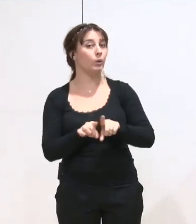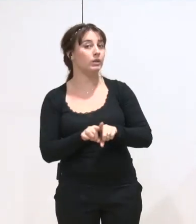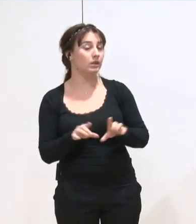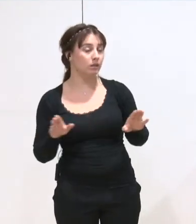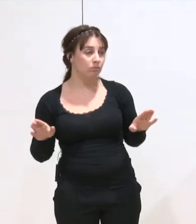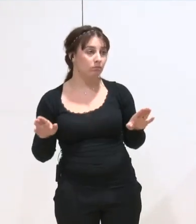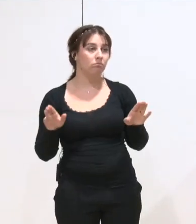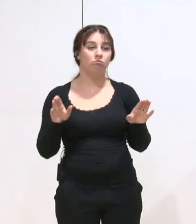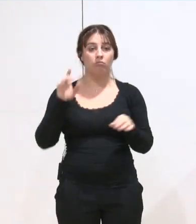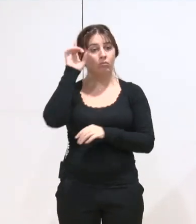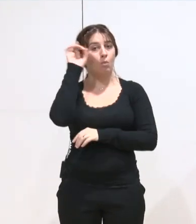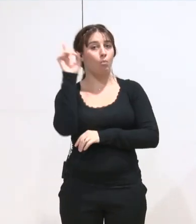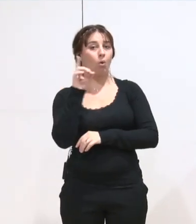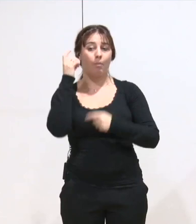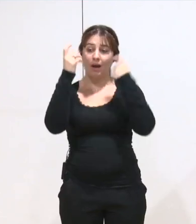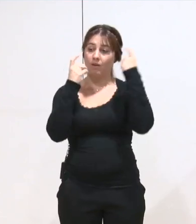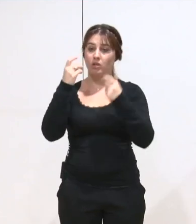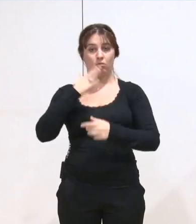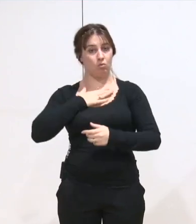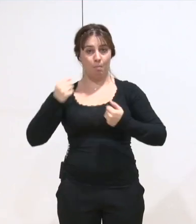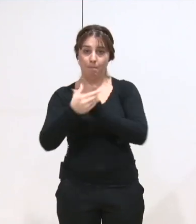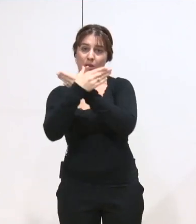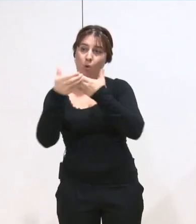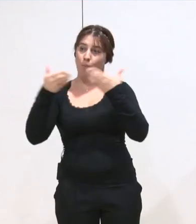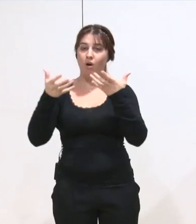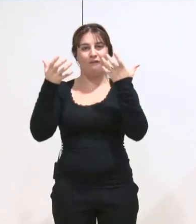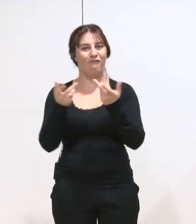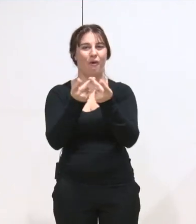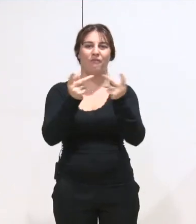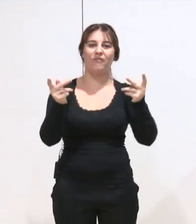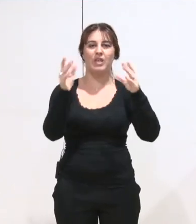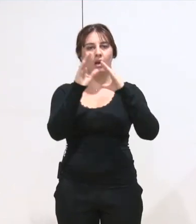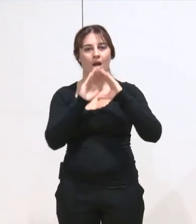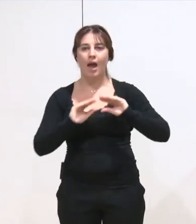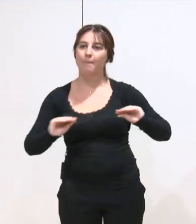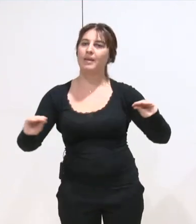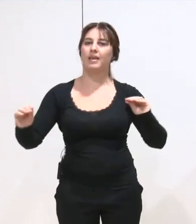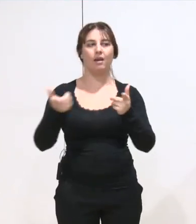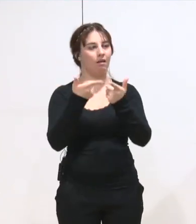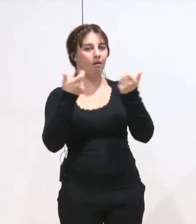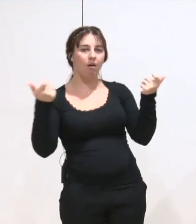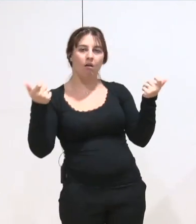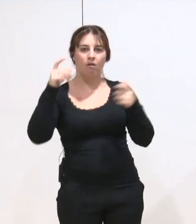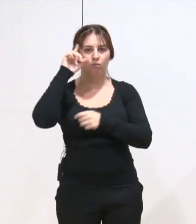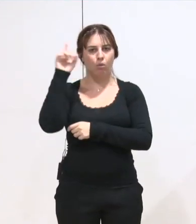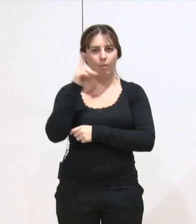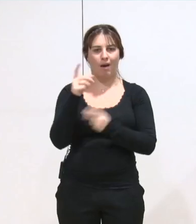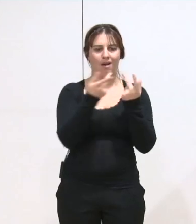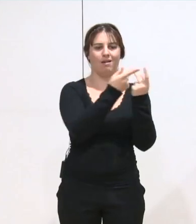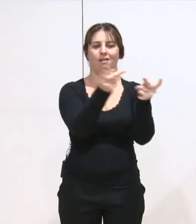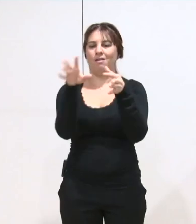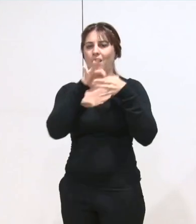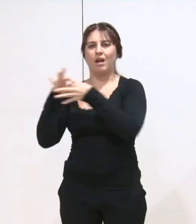D'ailleurs, ne serait-on pas en droit d'attendre que notre métropole, qui prétend construire une ville apaisée, se préoccupe de bâtir une coopération intercommunale